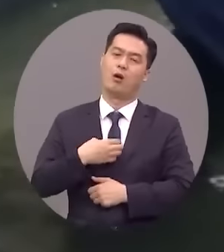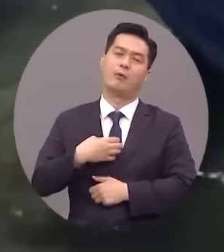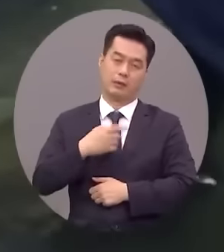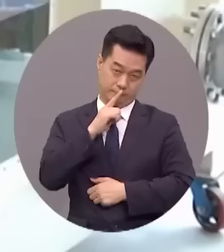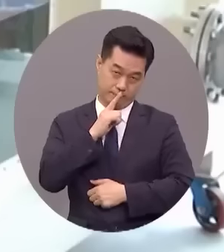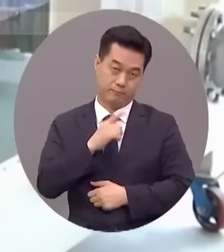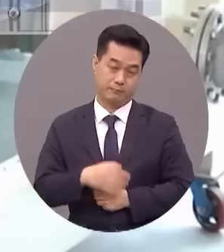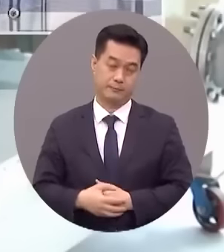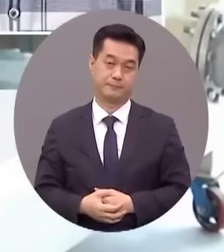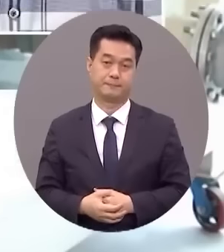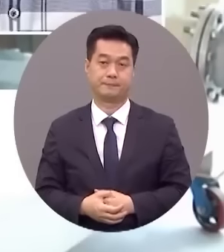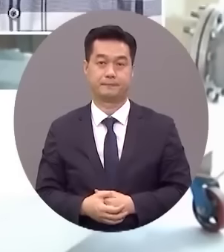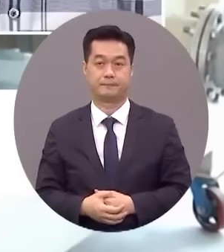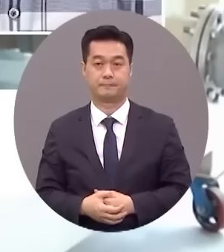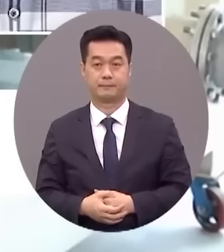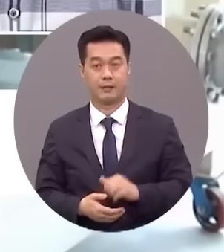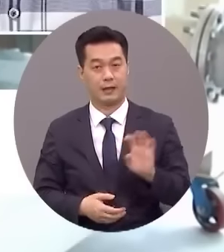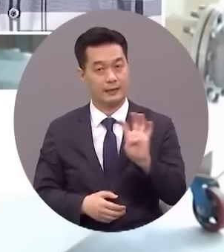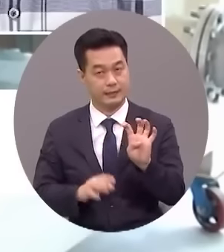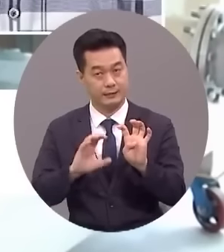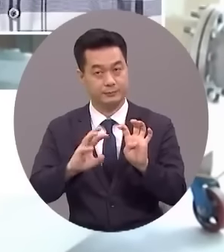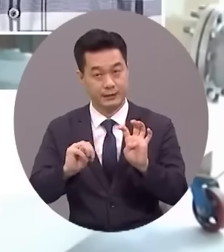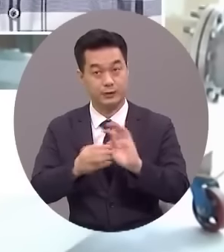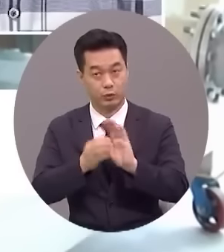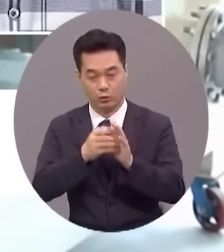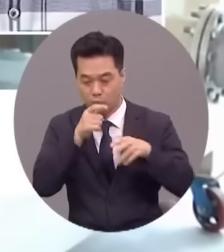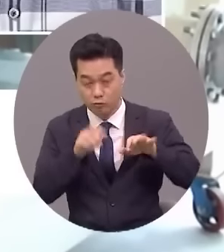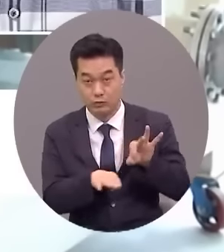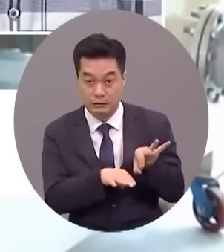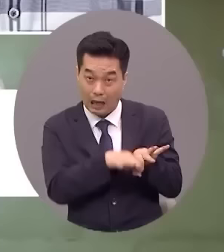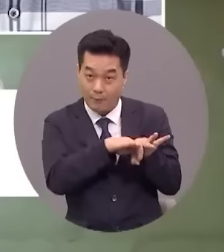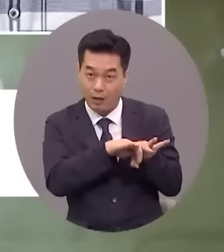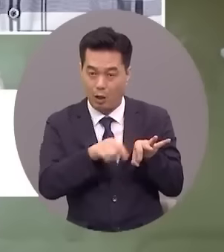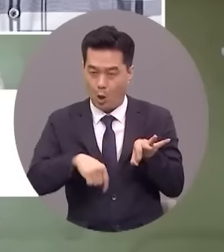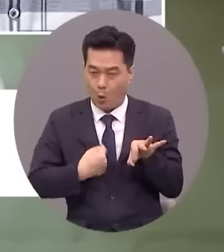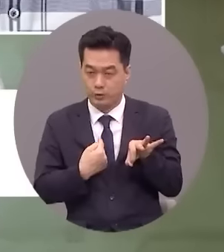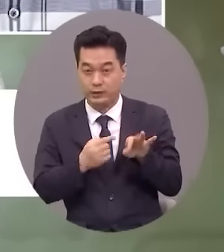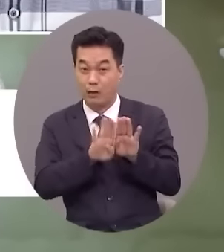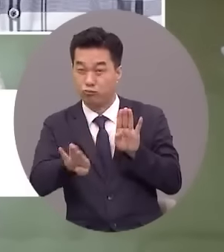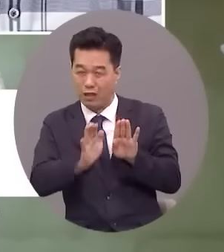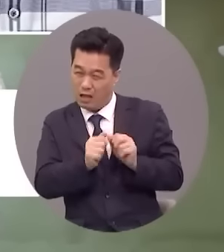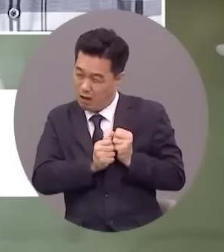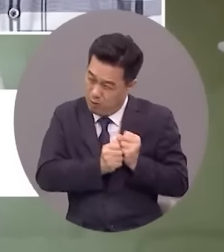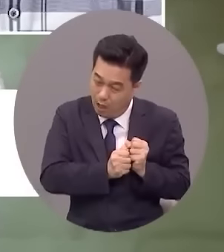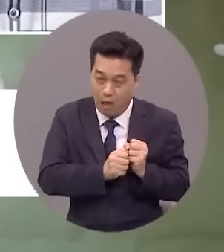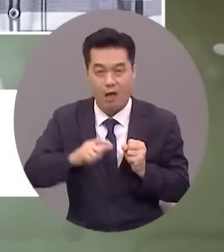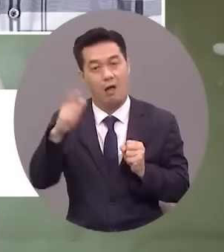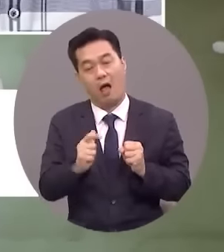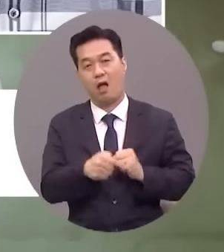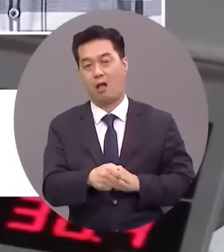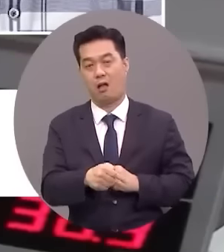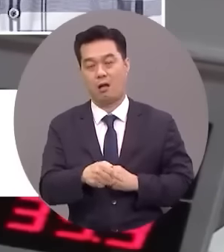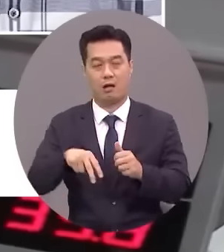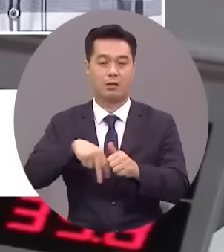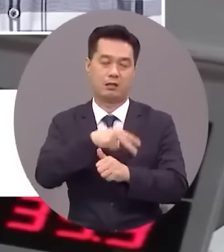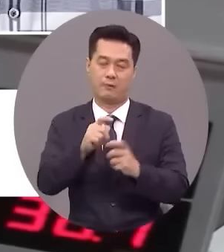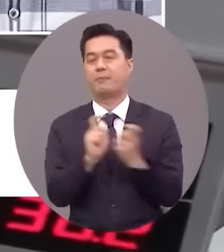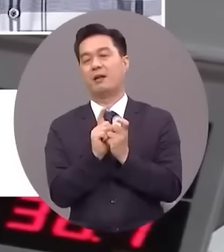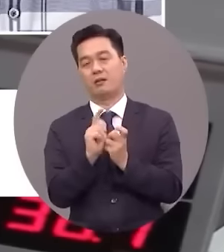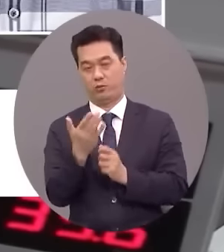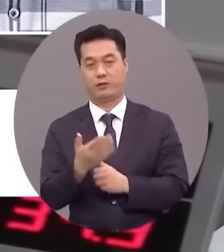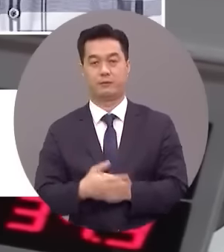얘기입니다. 한 40cm 정도 물이 차면 혼자서 이렇게 문을 열기 힘든 상황이